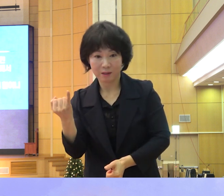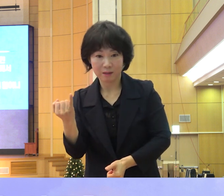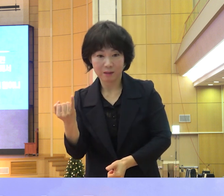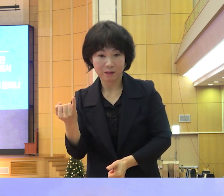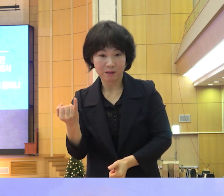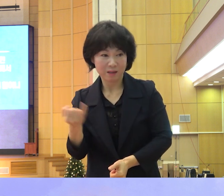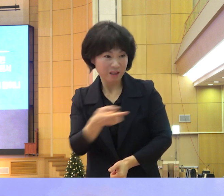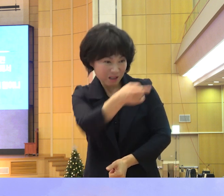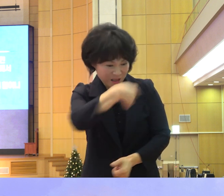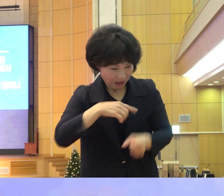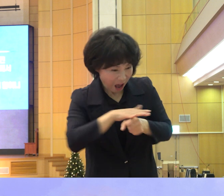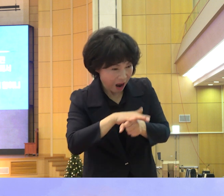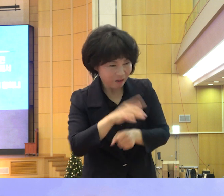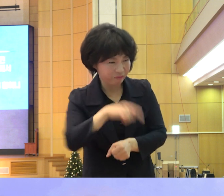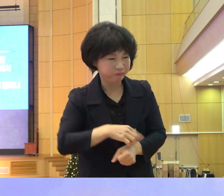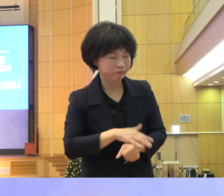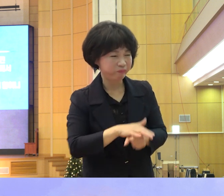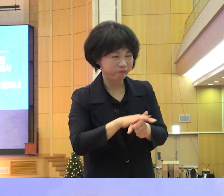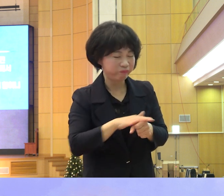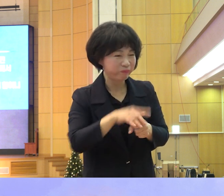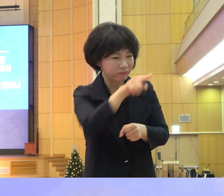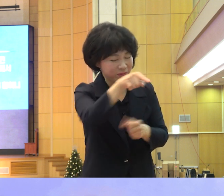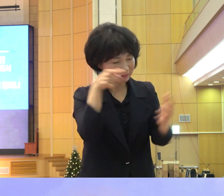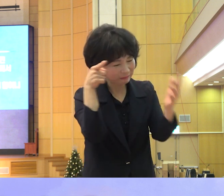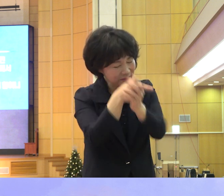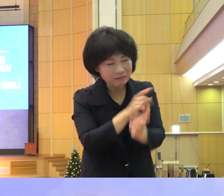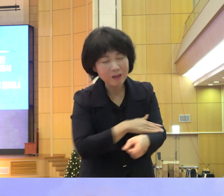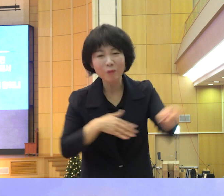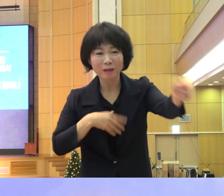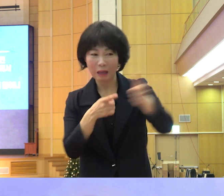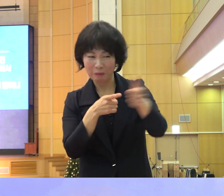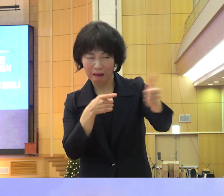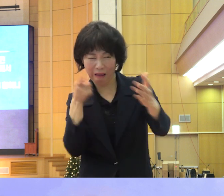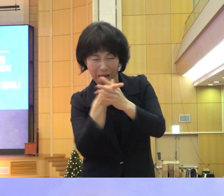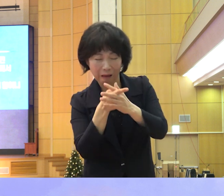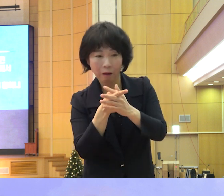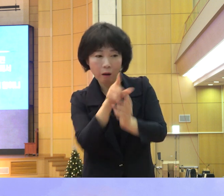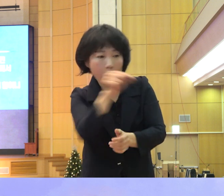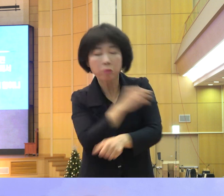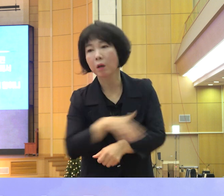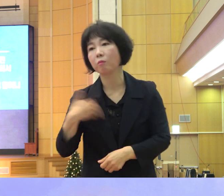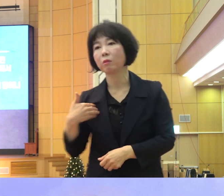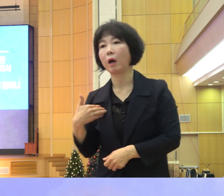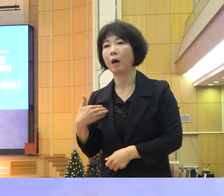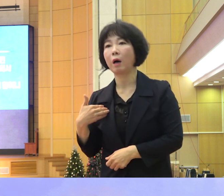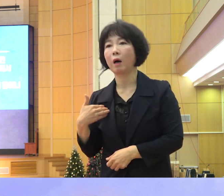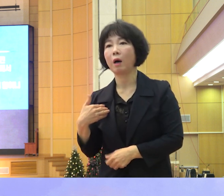어떻게 알아? 65년을 살았는데도 그놈의 속을 어떻게 아냐, 그런 말을 하더라고요.